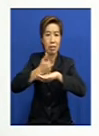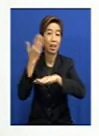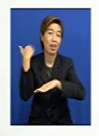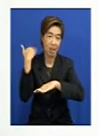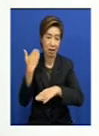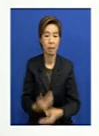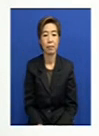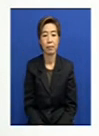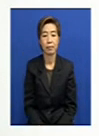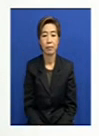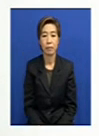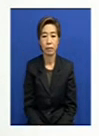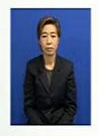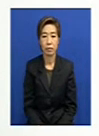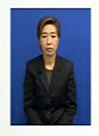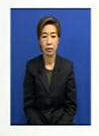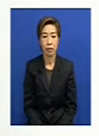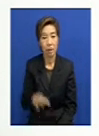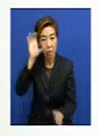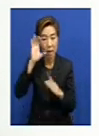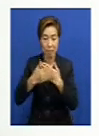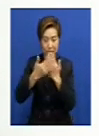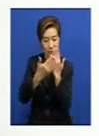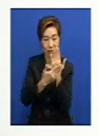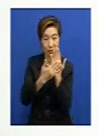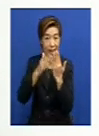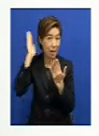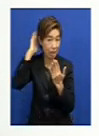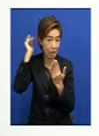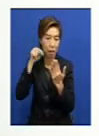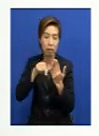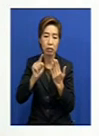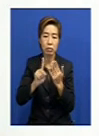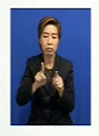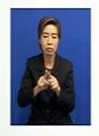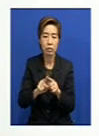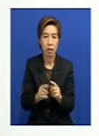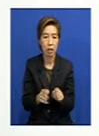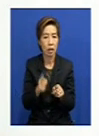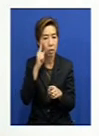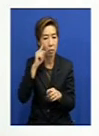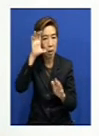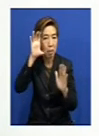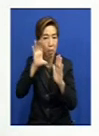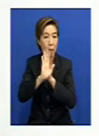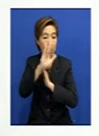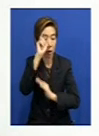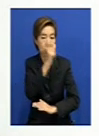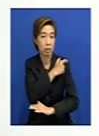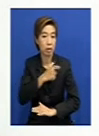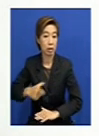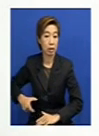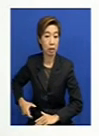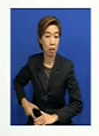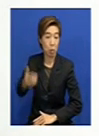ษกนะครับส่วนภาพด้านหลังของธนบัตรที่ระลึกได้เชิญพระบรมสาธิสลักษณ์ของพระบาทสมเด็จพระเจ้